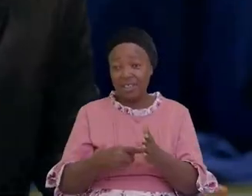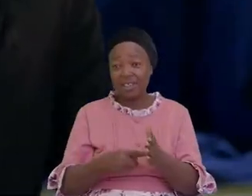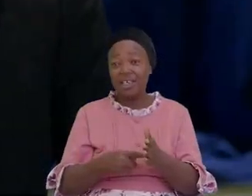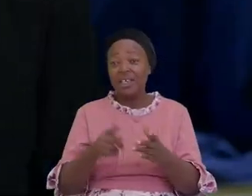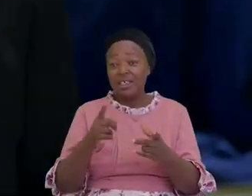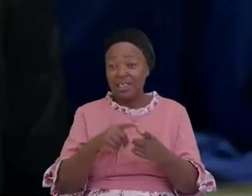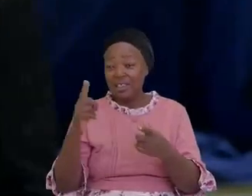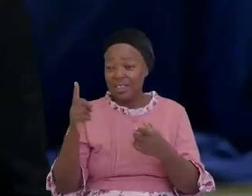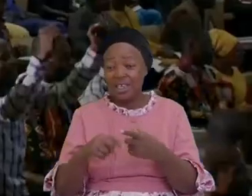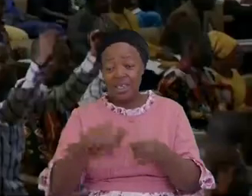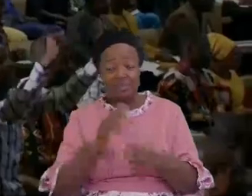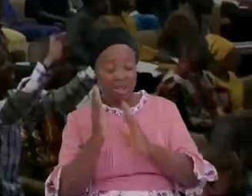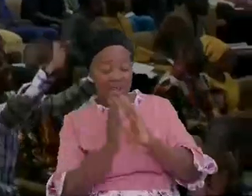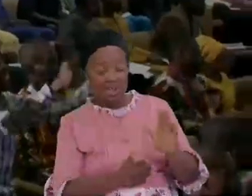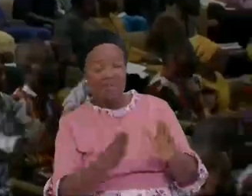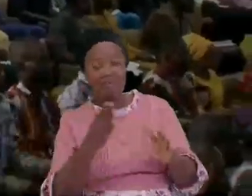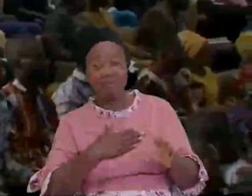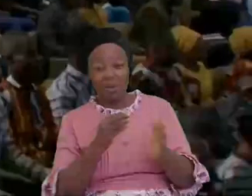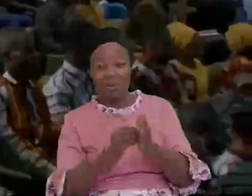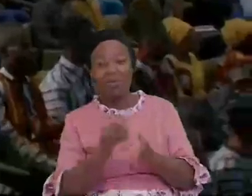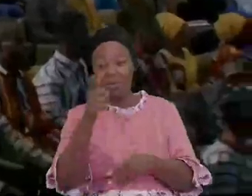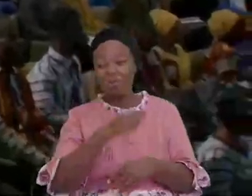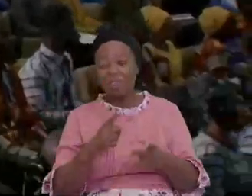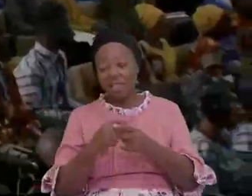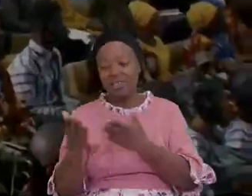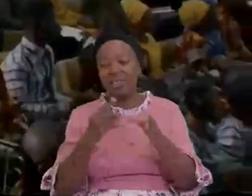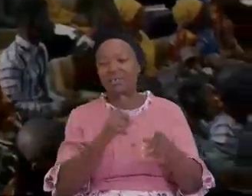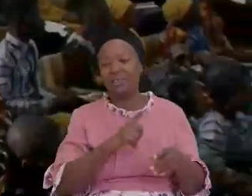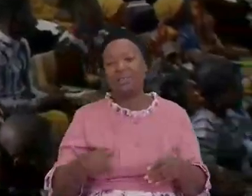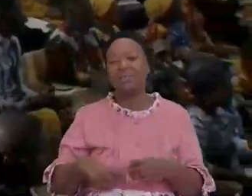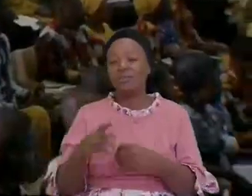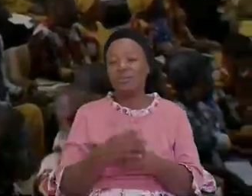Si ton Dieu a fait ça, j'abandonne l'idole, je vais le servir.